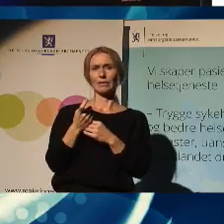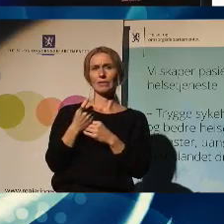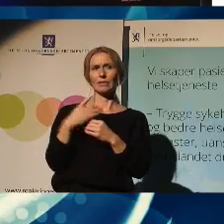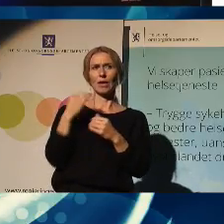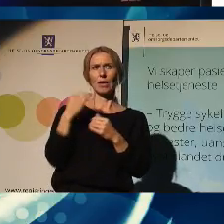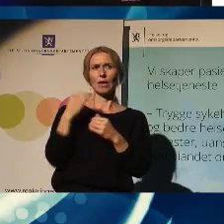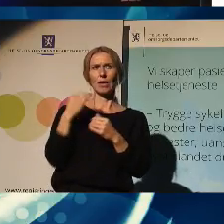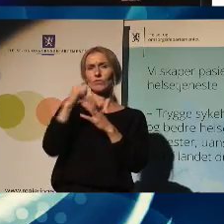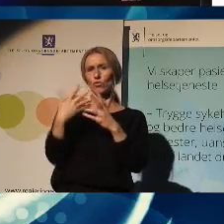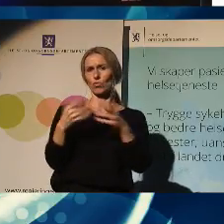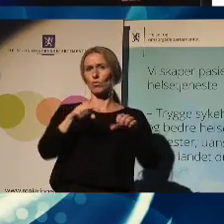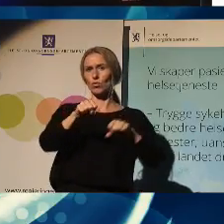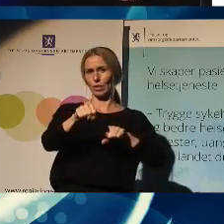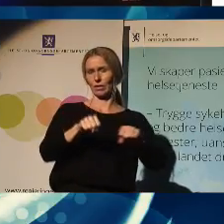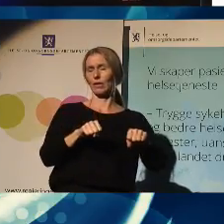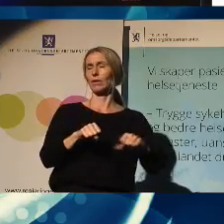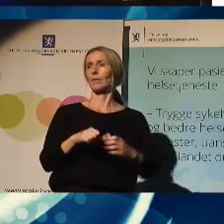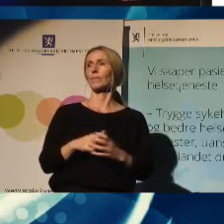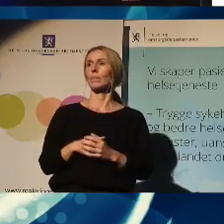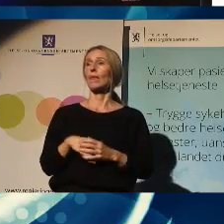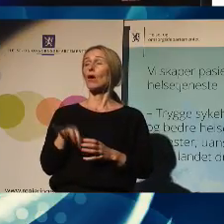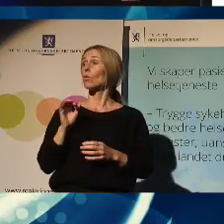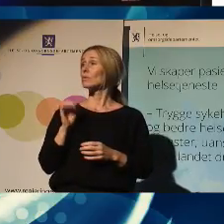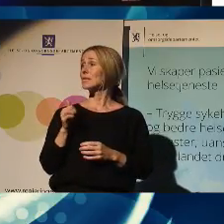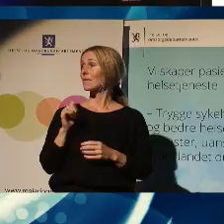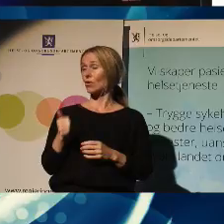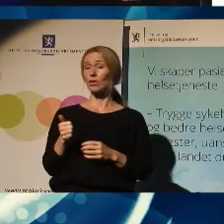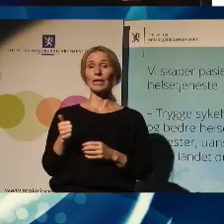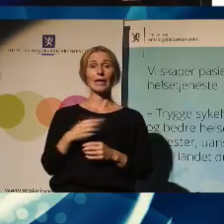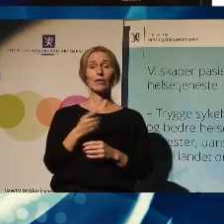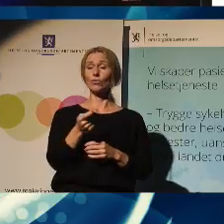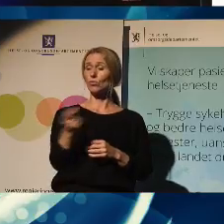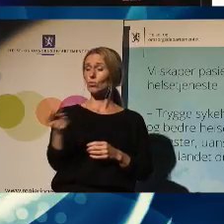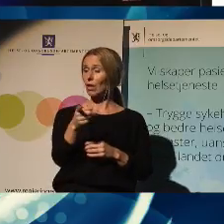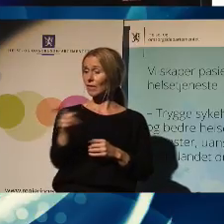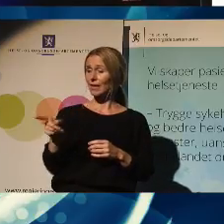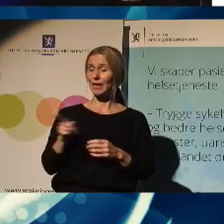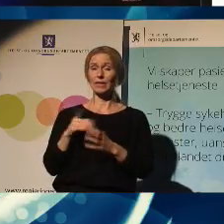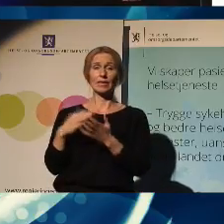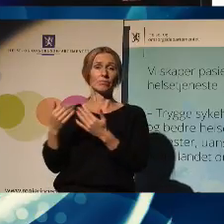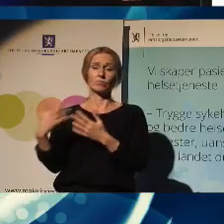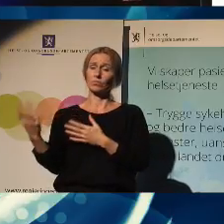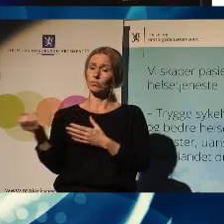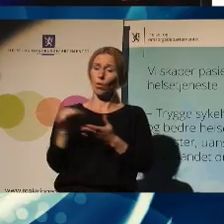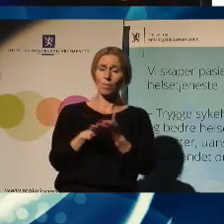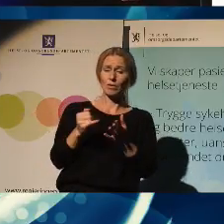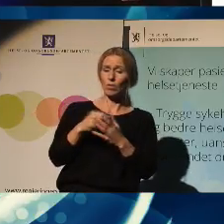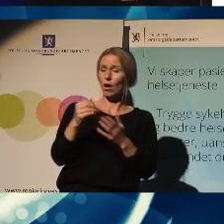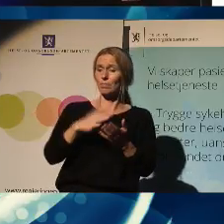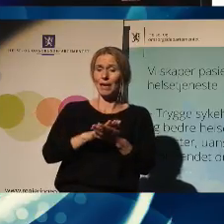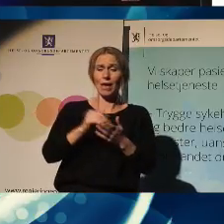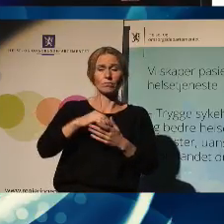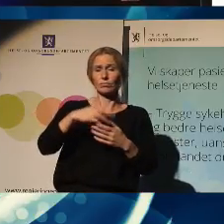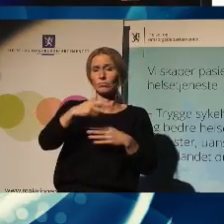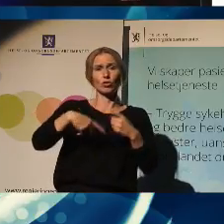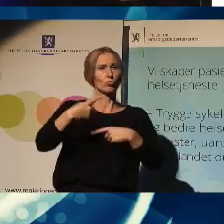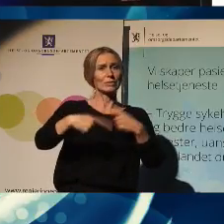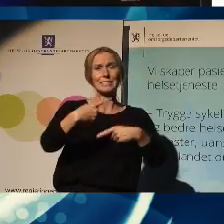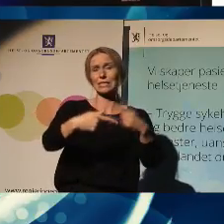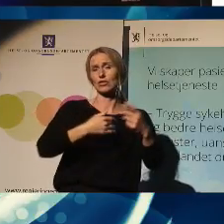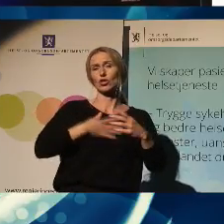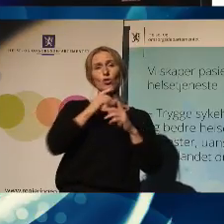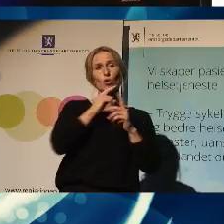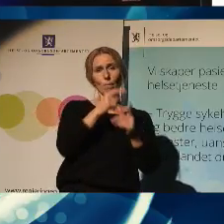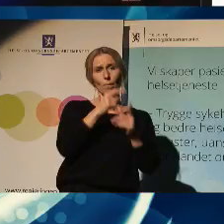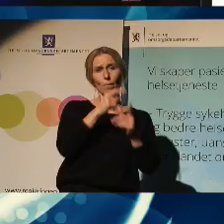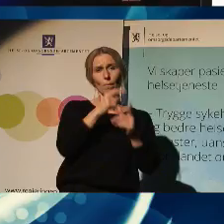vært for kommunene. Og det klart noen av dem kommer og har med seg andre kroniske sykdommer som de må under behandling